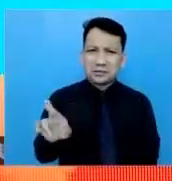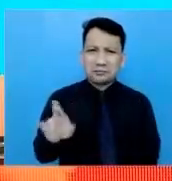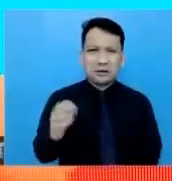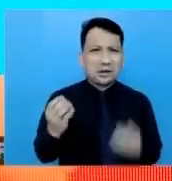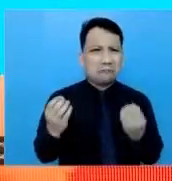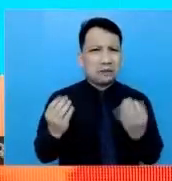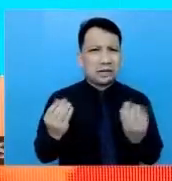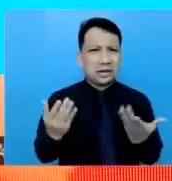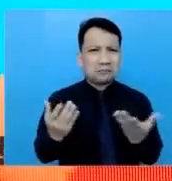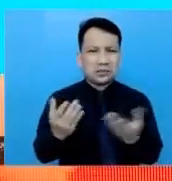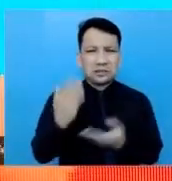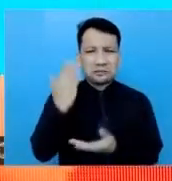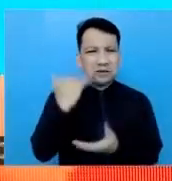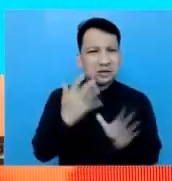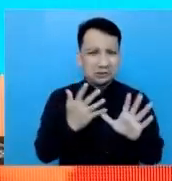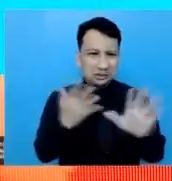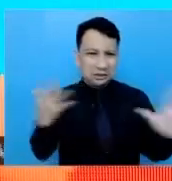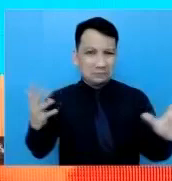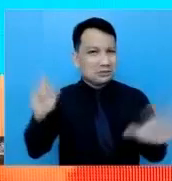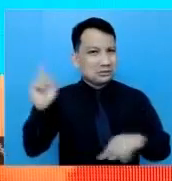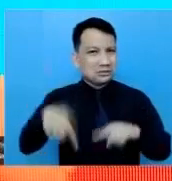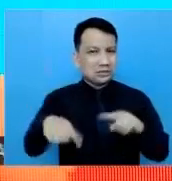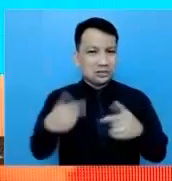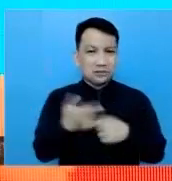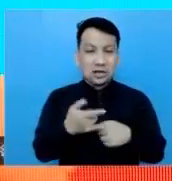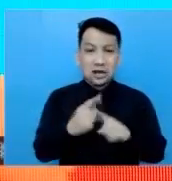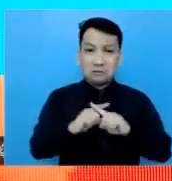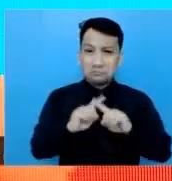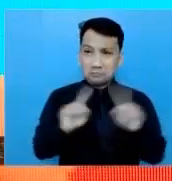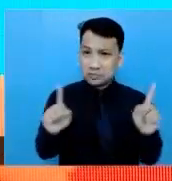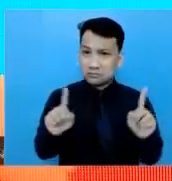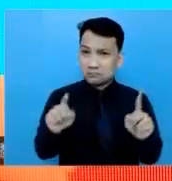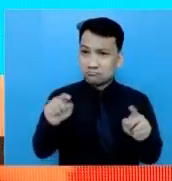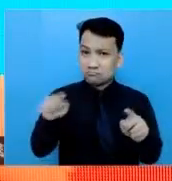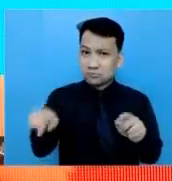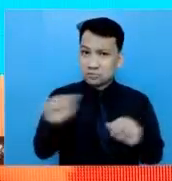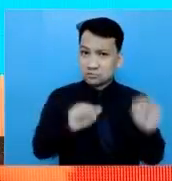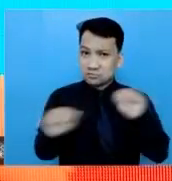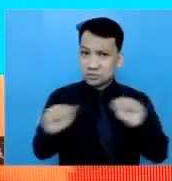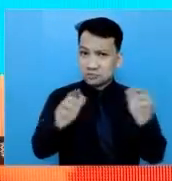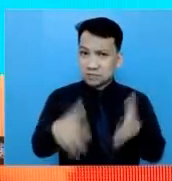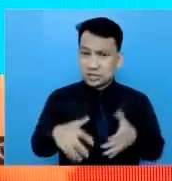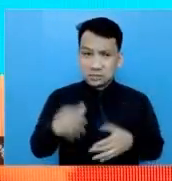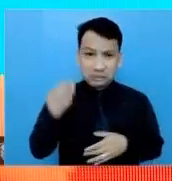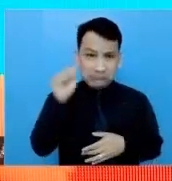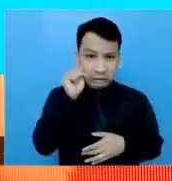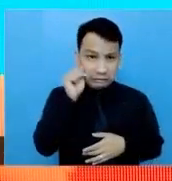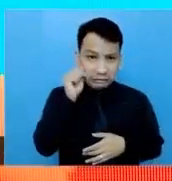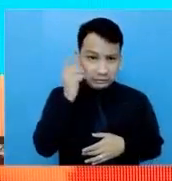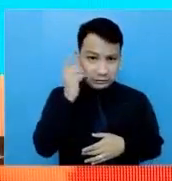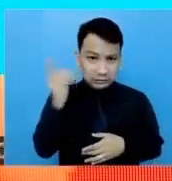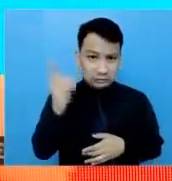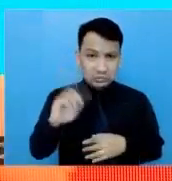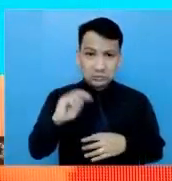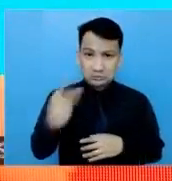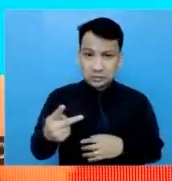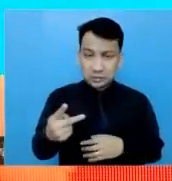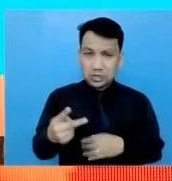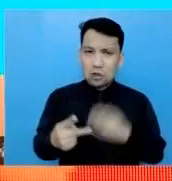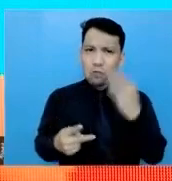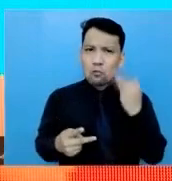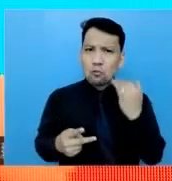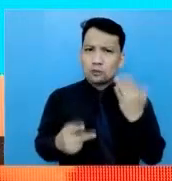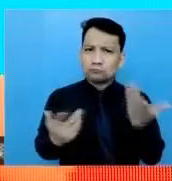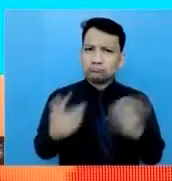sa limitadong supply. Pero ang aktres na si Alice Dixon, nakapagturok agad ng kanyang second dose ng Pfizer vaccine,